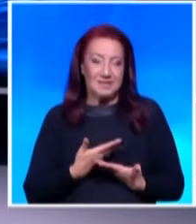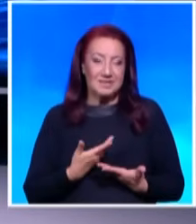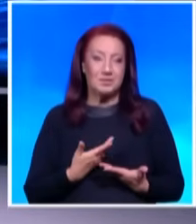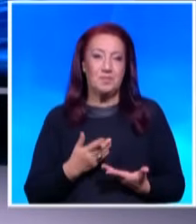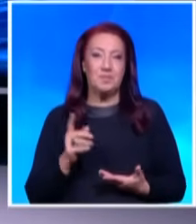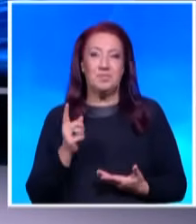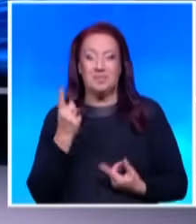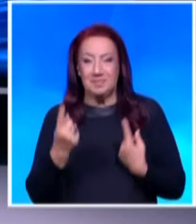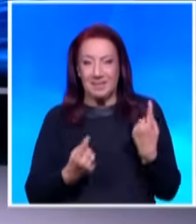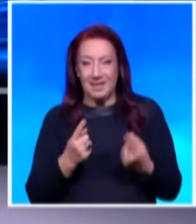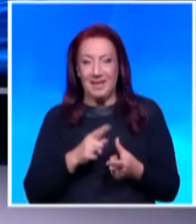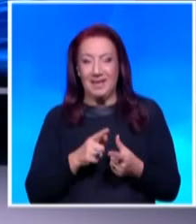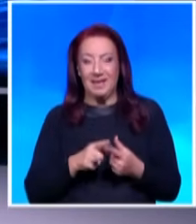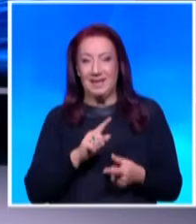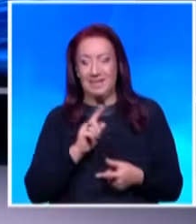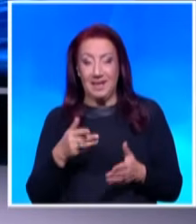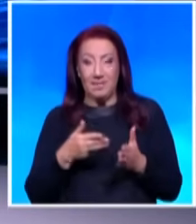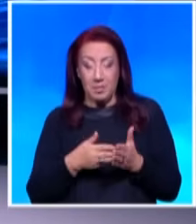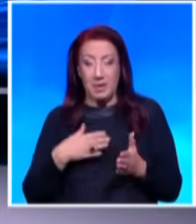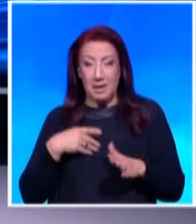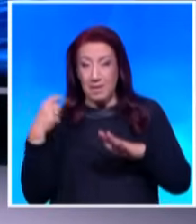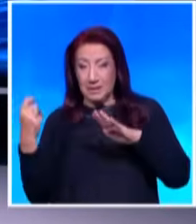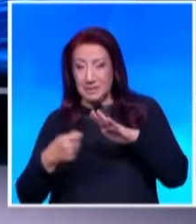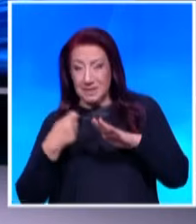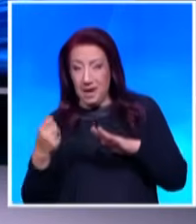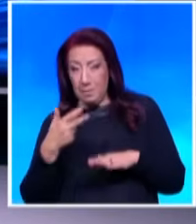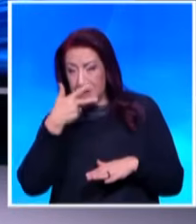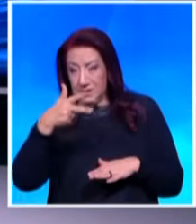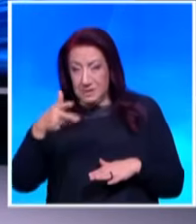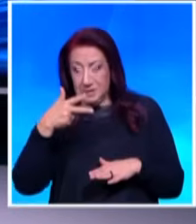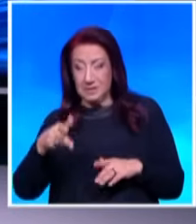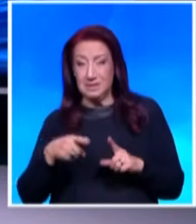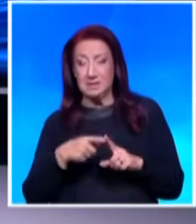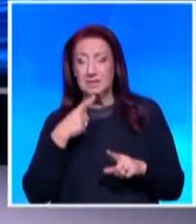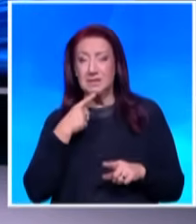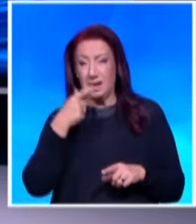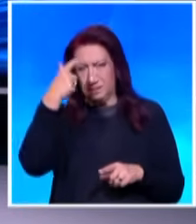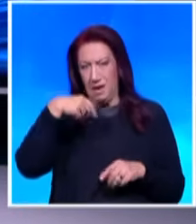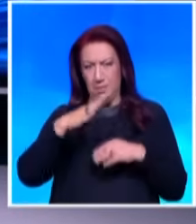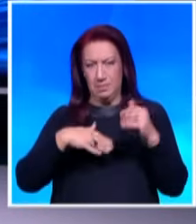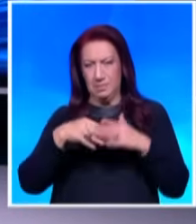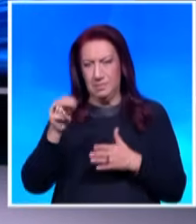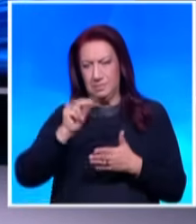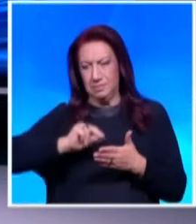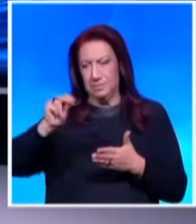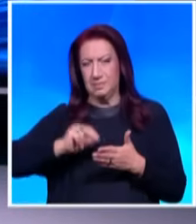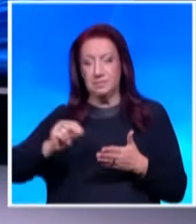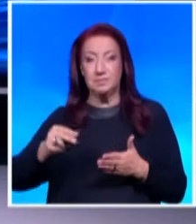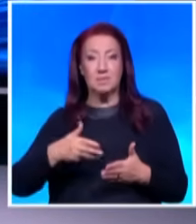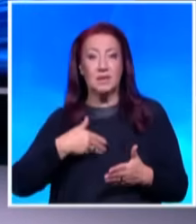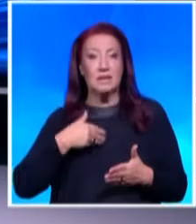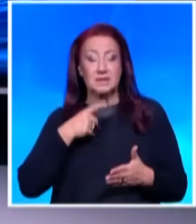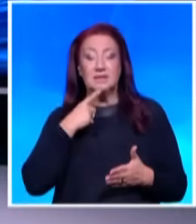шокиращите записи с подправяне на бюлетини и манипулиране на вота за общински съветници в 2 изборни секции в Северозапада, искания за касиране на вота